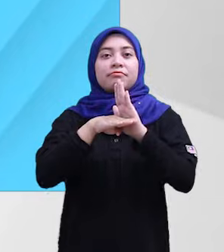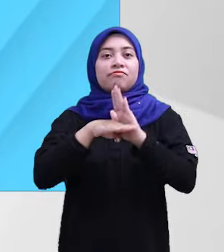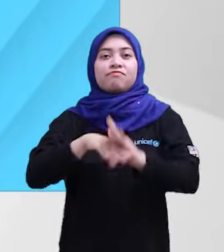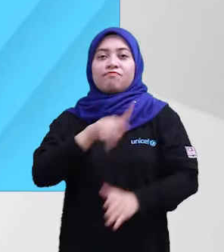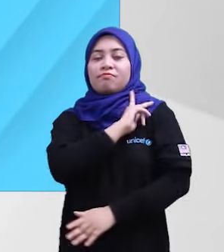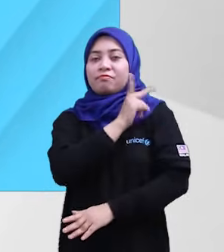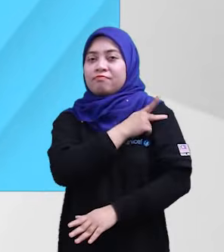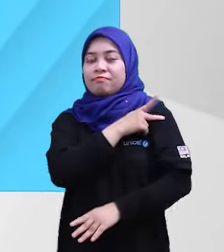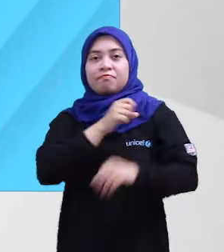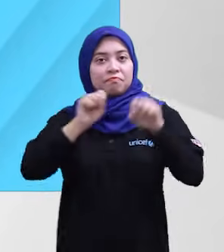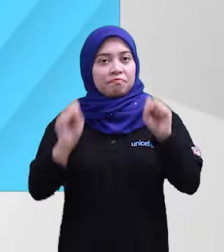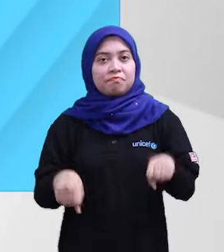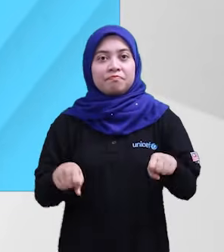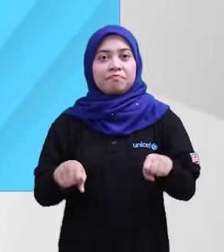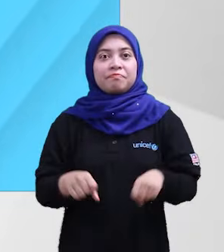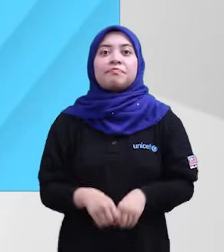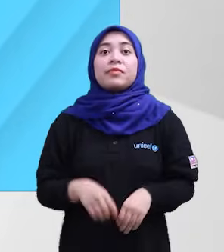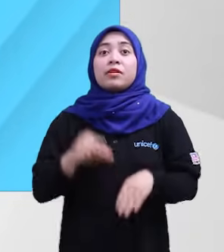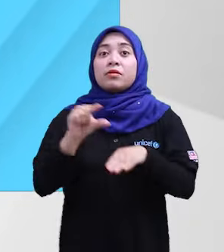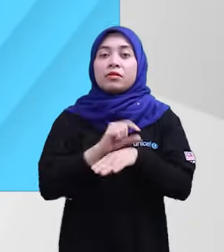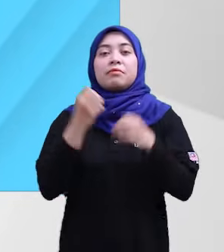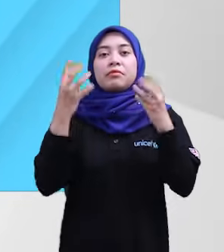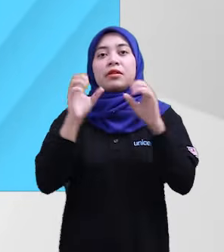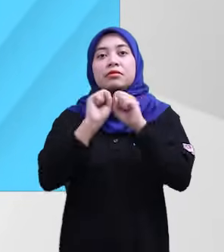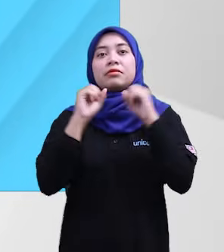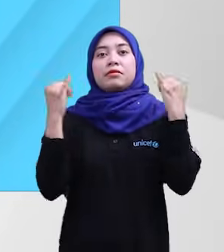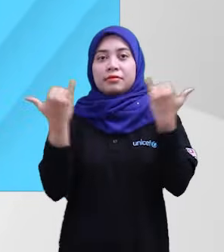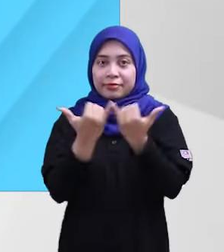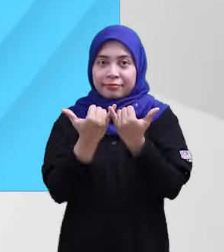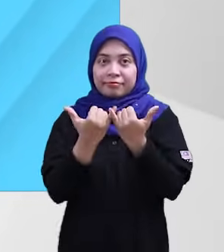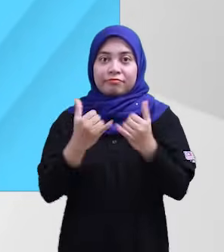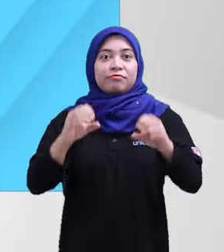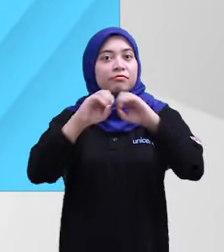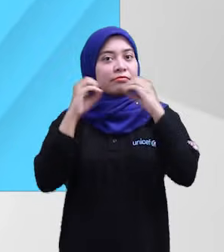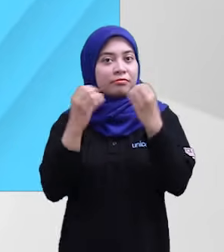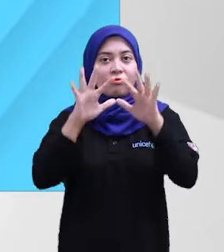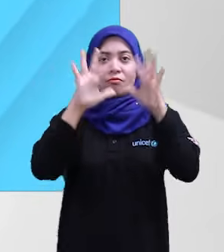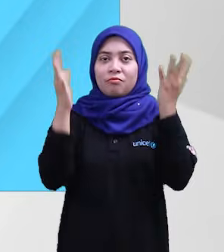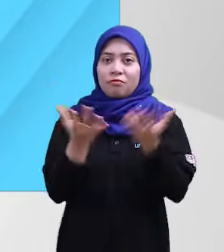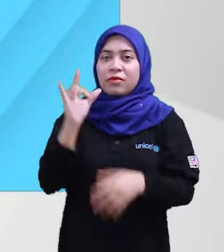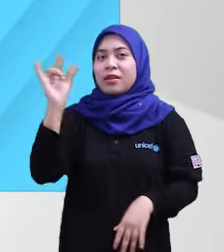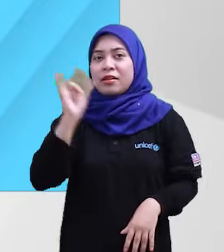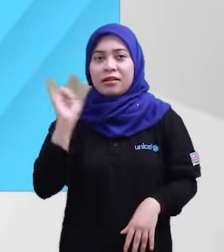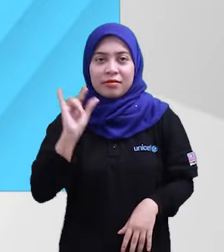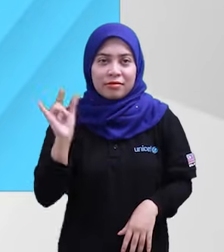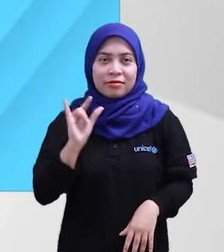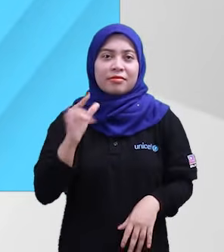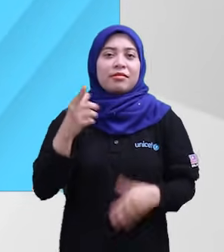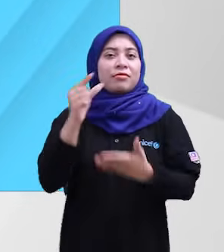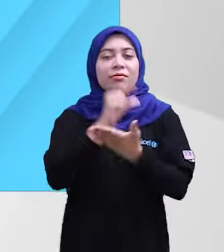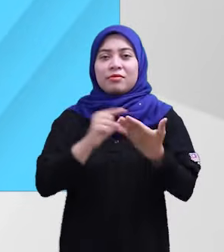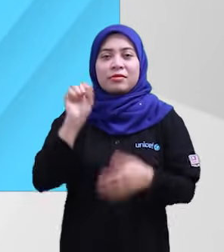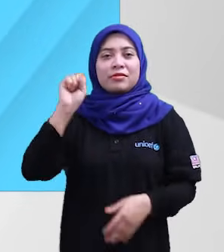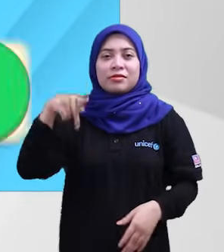sangat berkuasa dan serba boleh. Ia digunakan oleh banyak syarikat dan organisasi global seperti